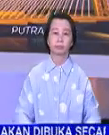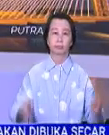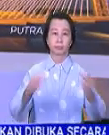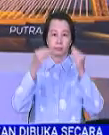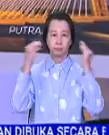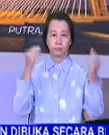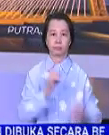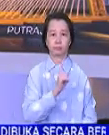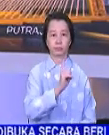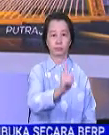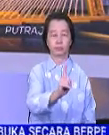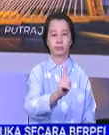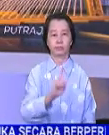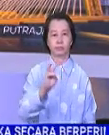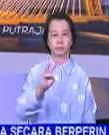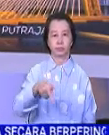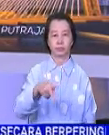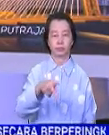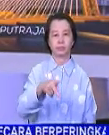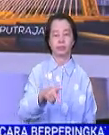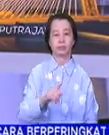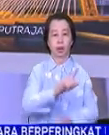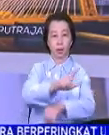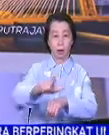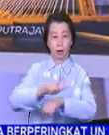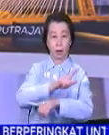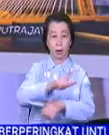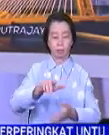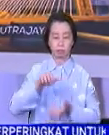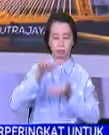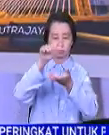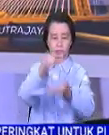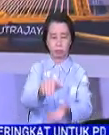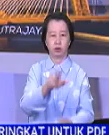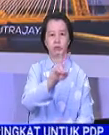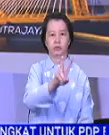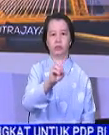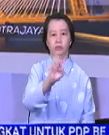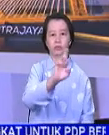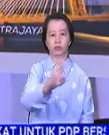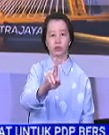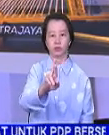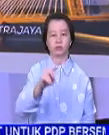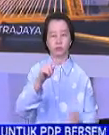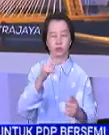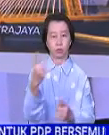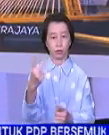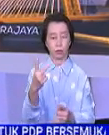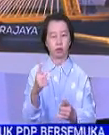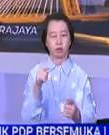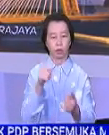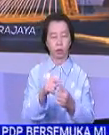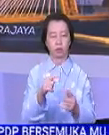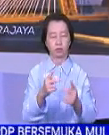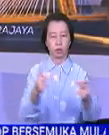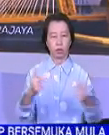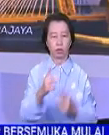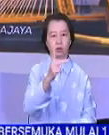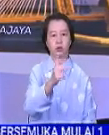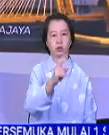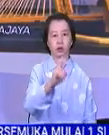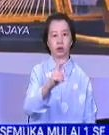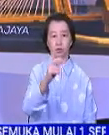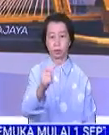Majlis Agama Islam Wilayah Persekutuan Maulid Labuan menyalurkan bantuan RM20,000 kepada kawasan rukun tetangga